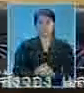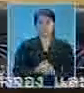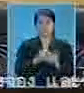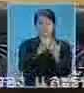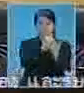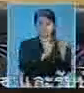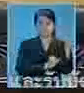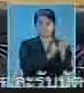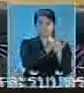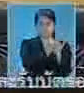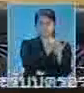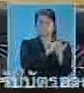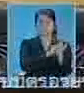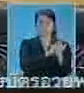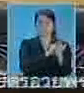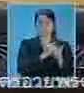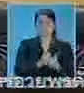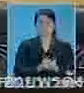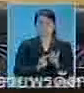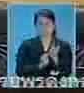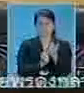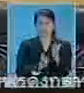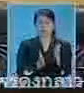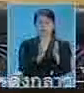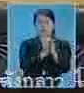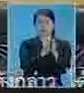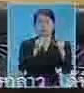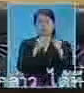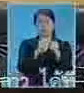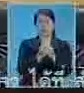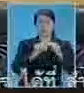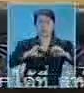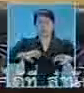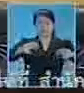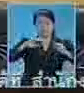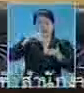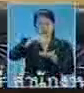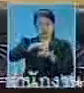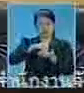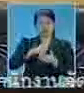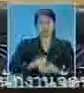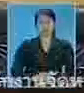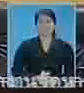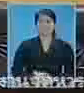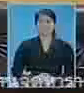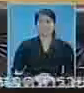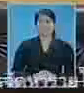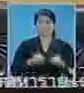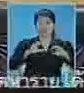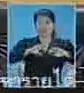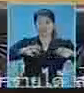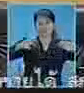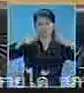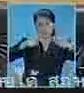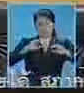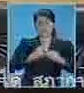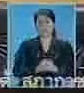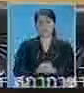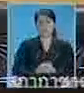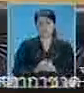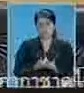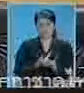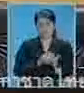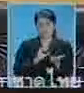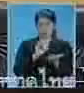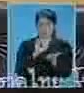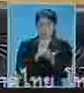ถิ่นเข้ามาสู่งบประมาณของรัฐบาลกลางท่านนายกรัฐมนตรีได้โอนเม็ดเงินประมาณ